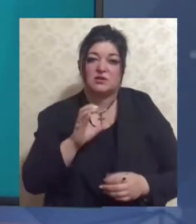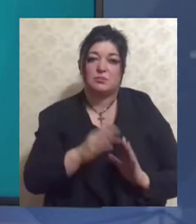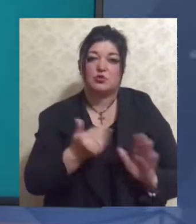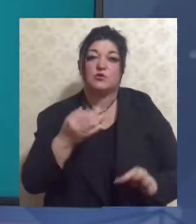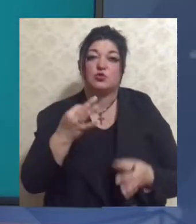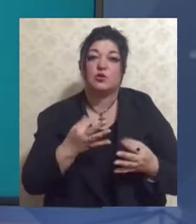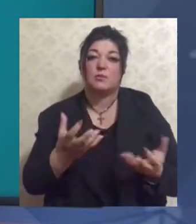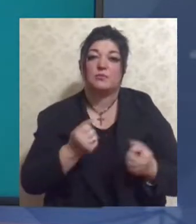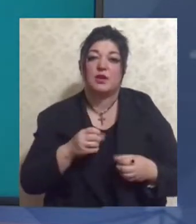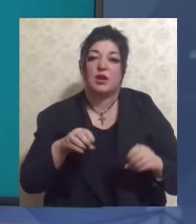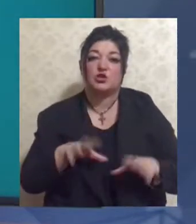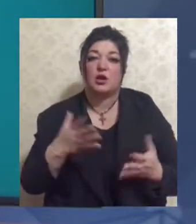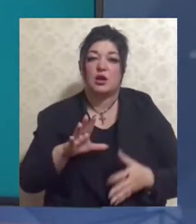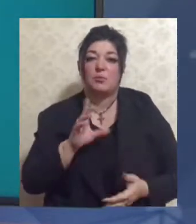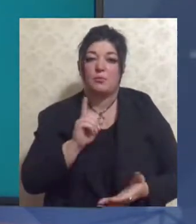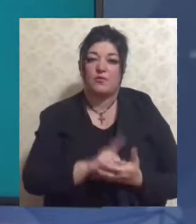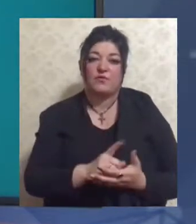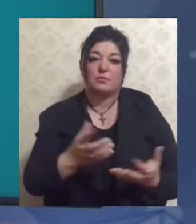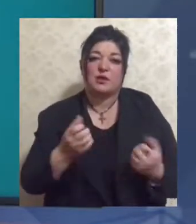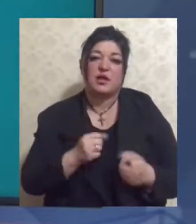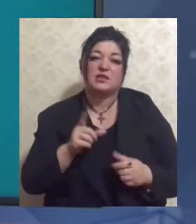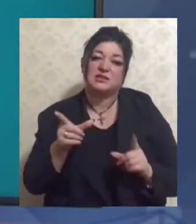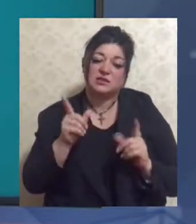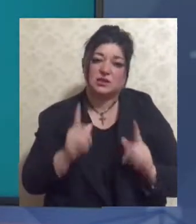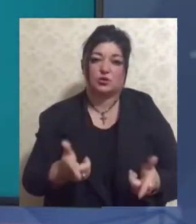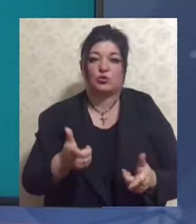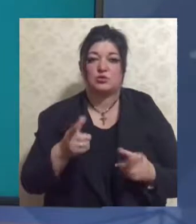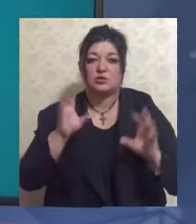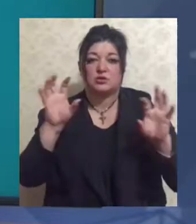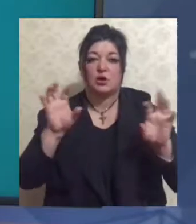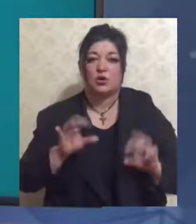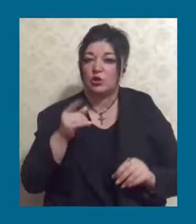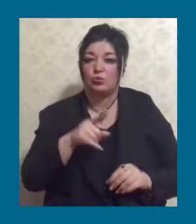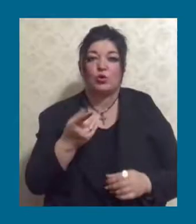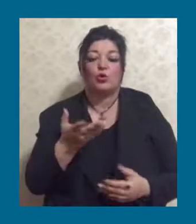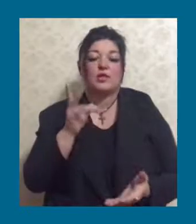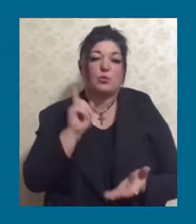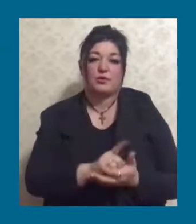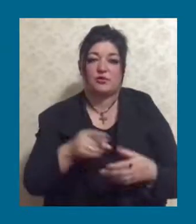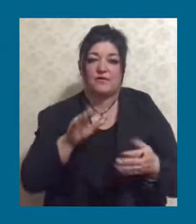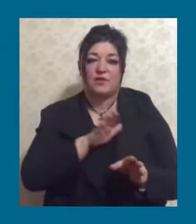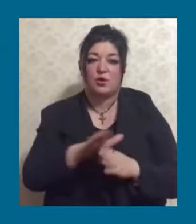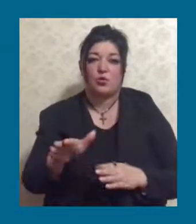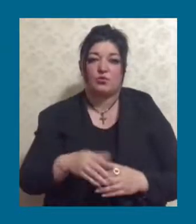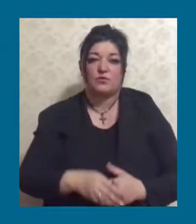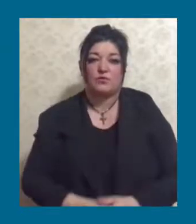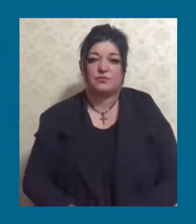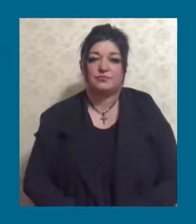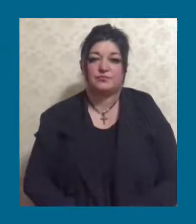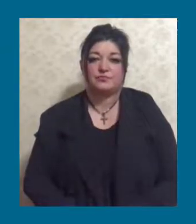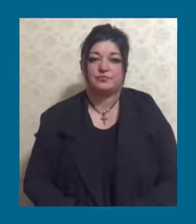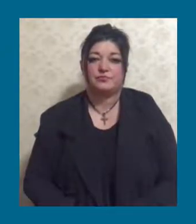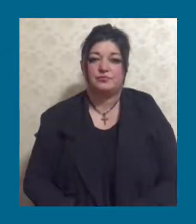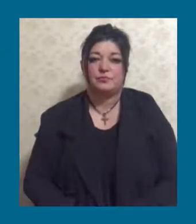рішення, яке повинен був прийняти згідно законодавства. І тому його необхідно виконувати. Суд в очередний раз признав